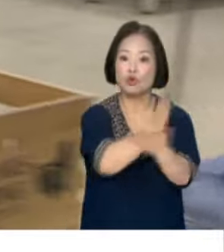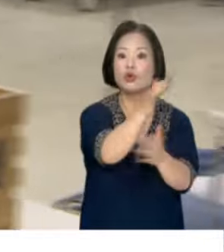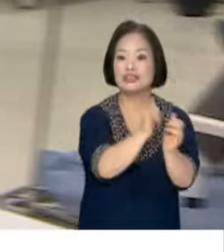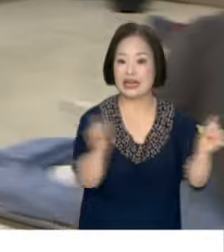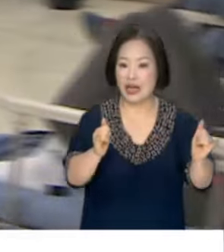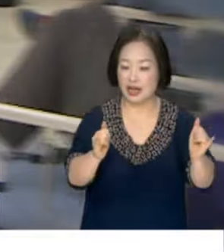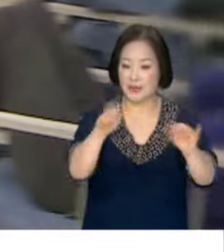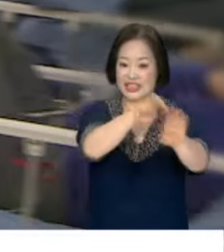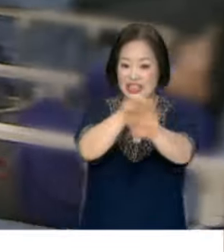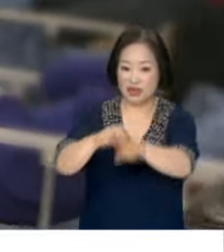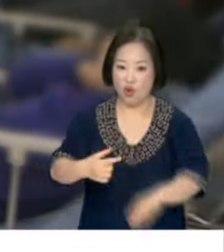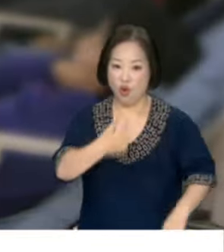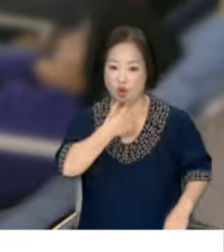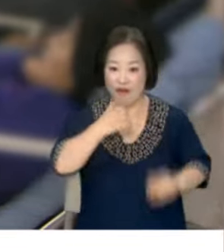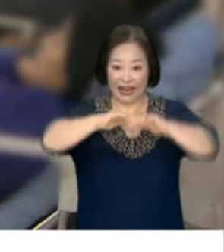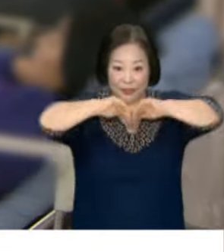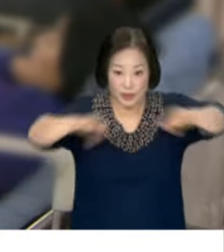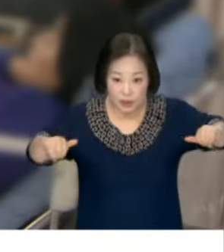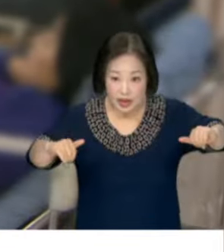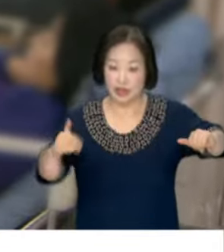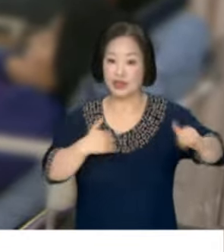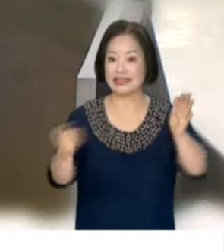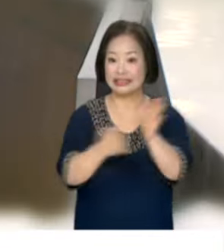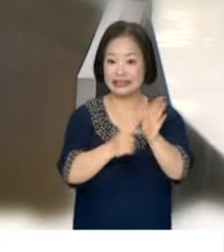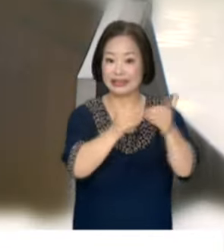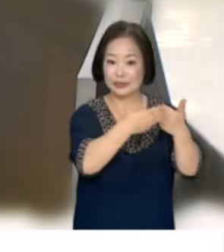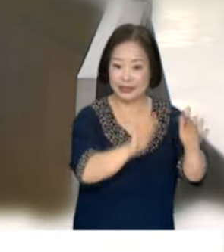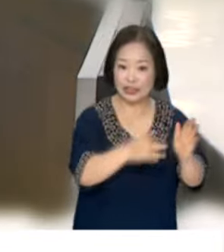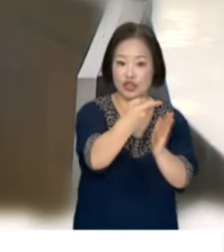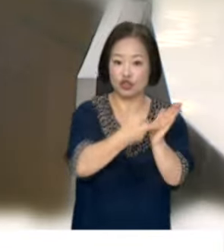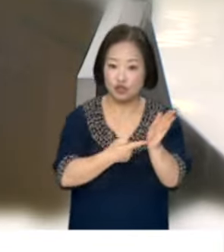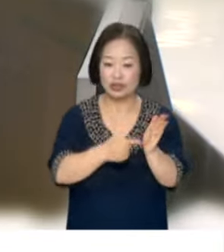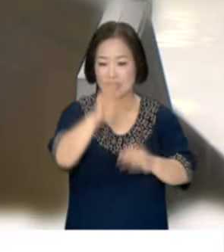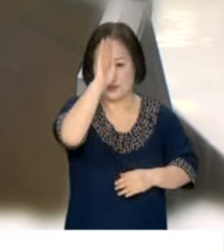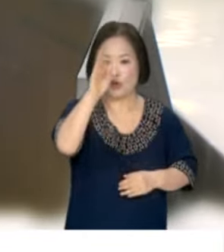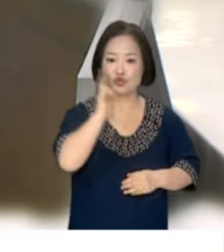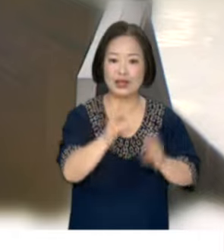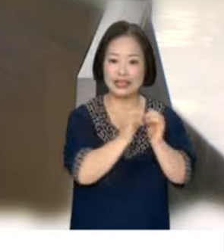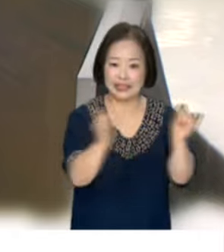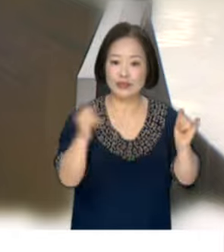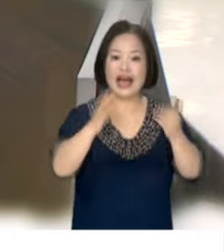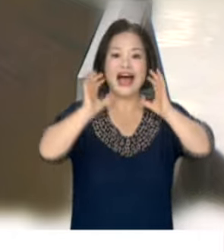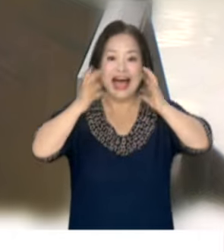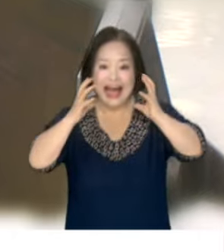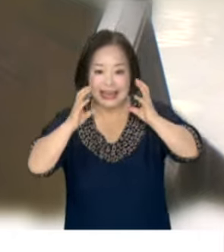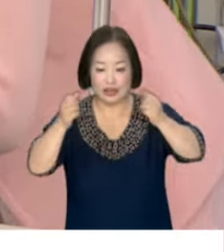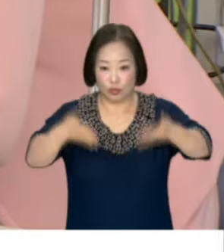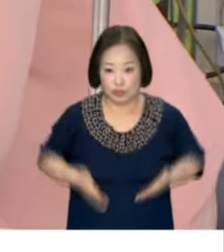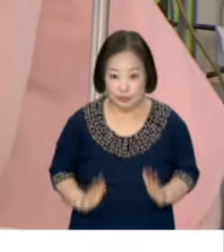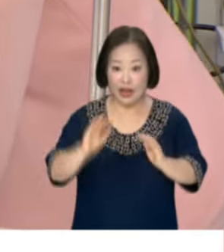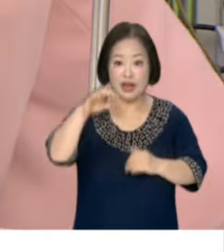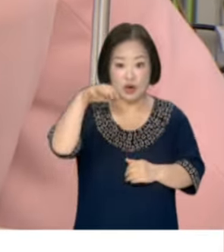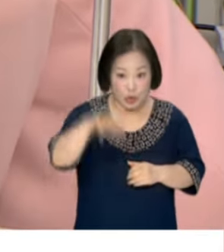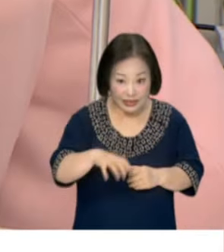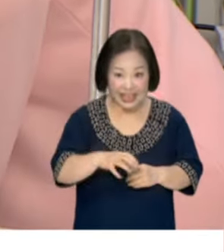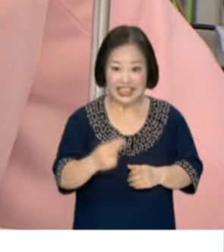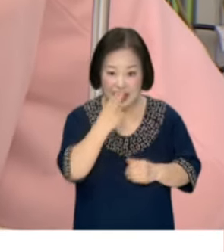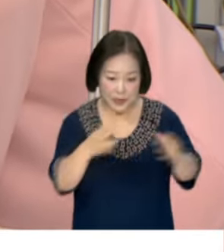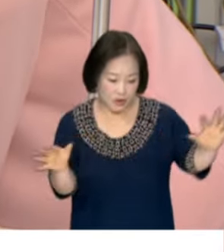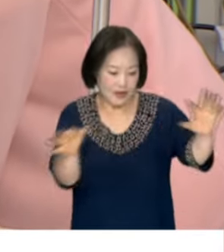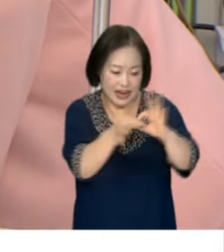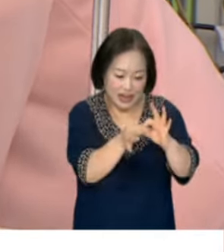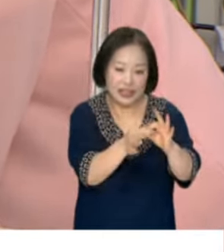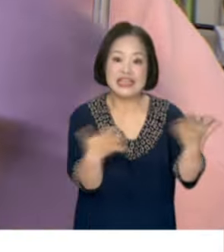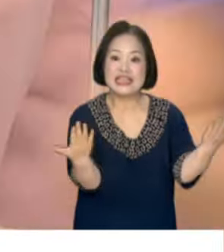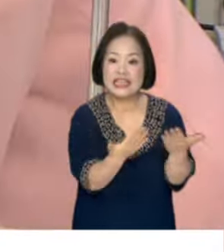거부와 다르게 저희는 응급실 수술실 중환자실 신생아실 분만실 등 생명에 직결되는